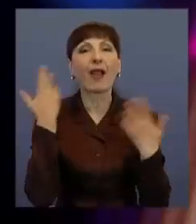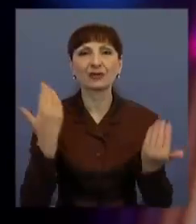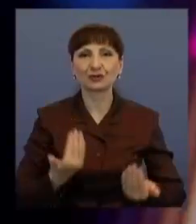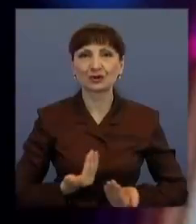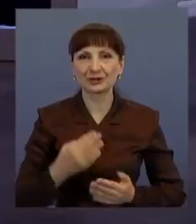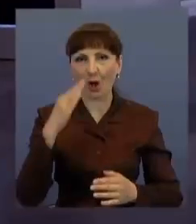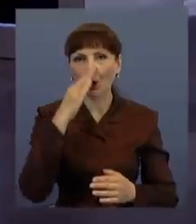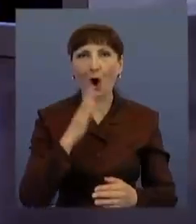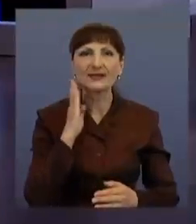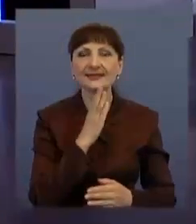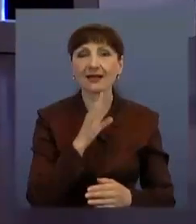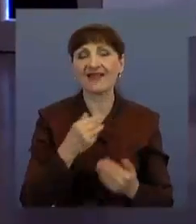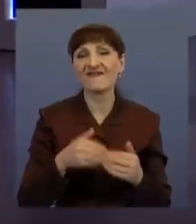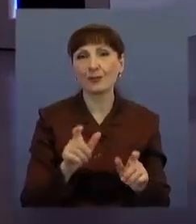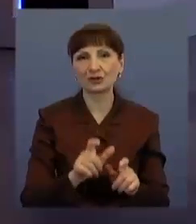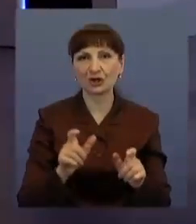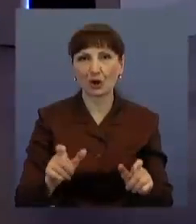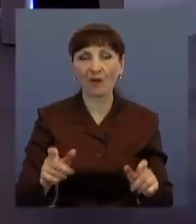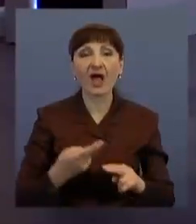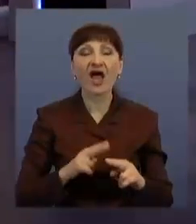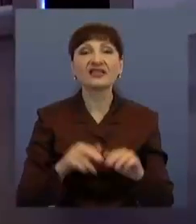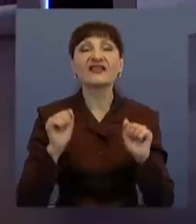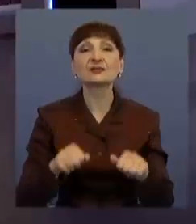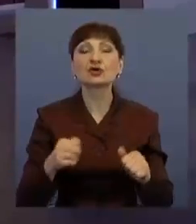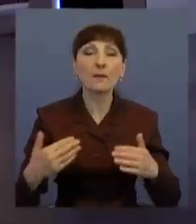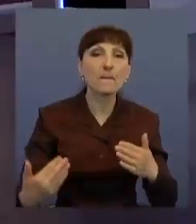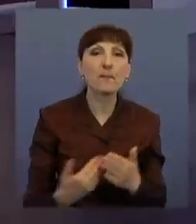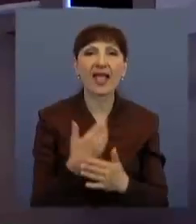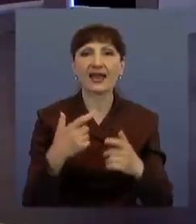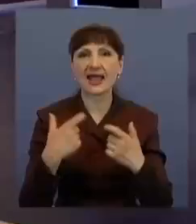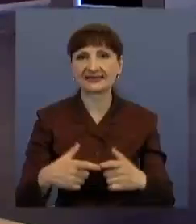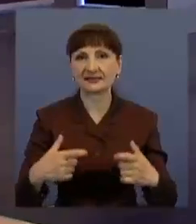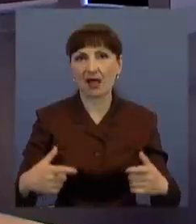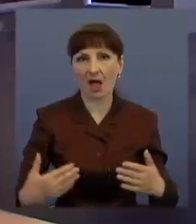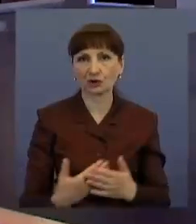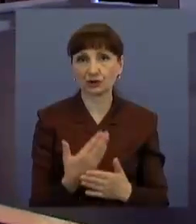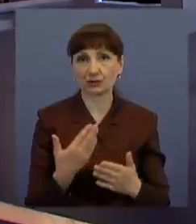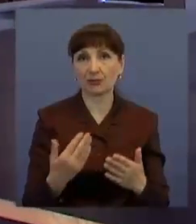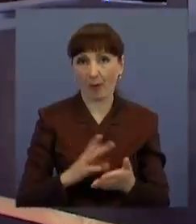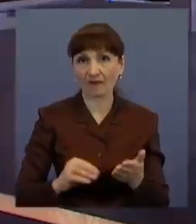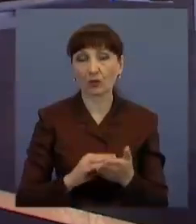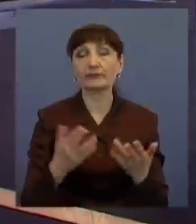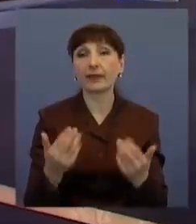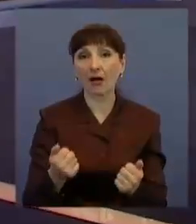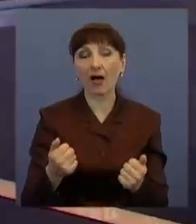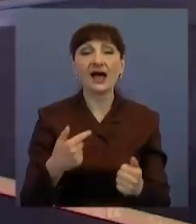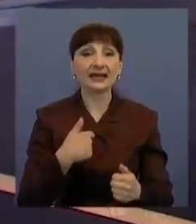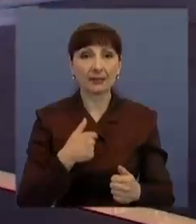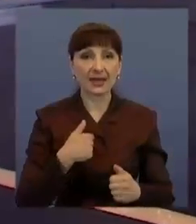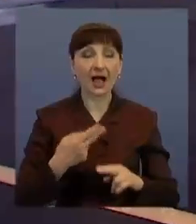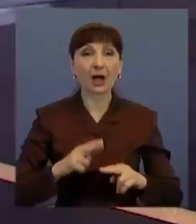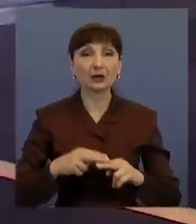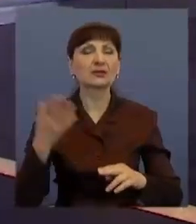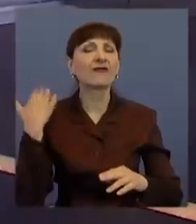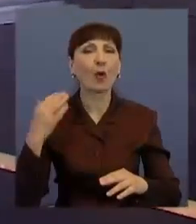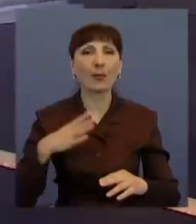родителей и выпускников. Это, конечно, возможность пересдачи. Ну, для меня вот человек, который